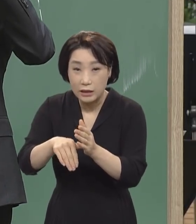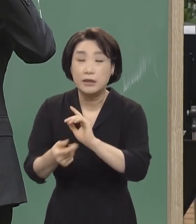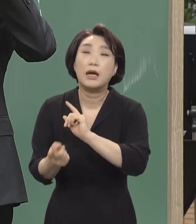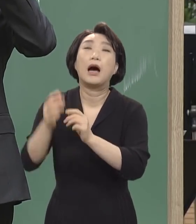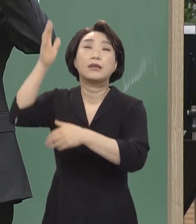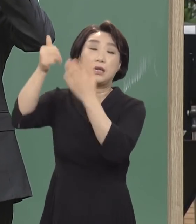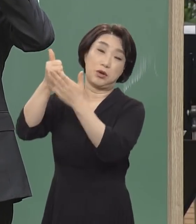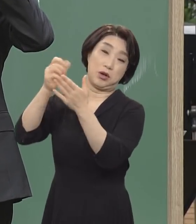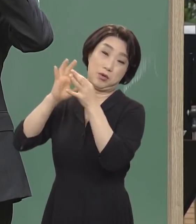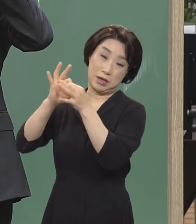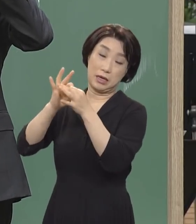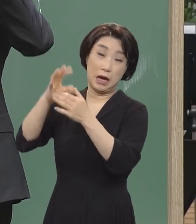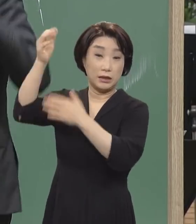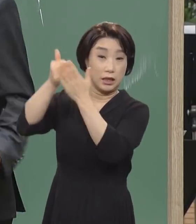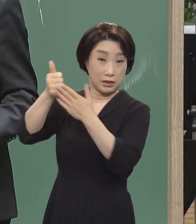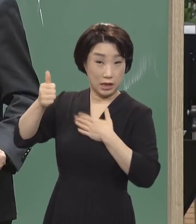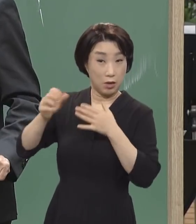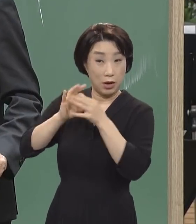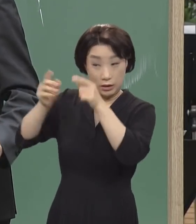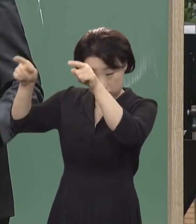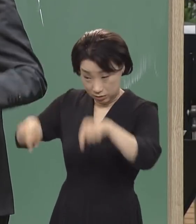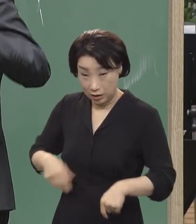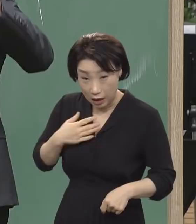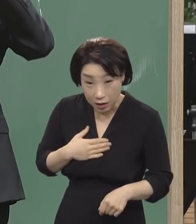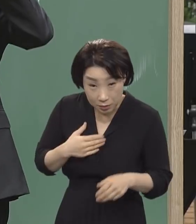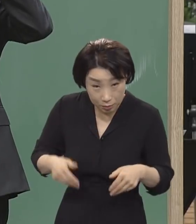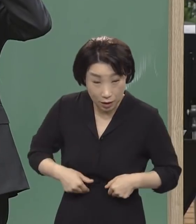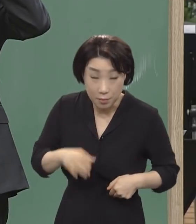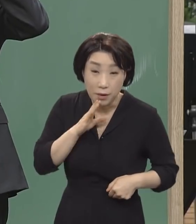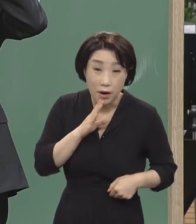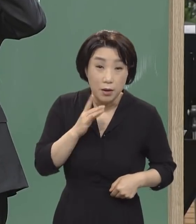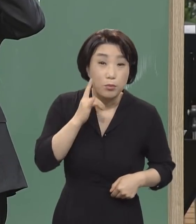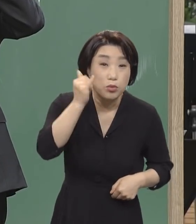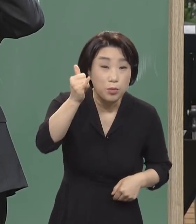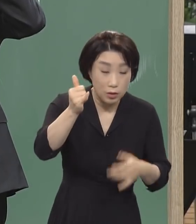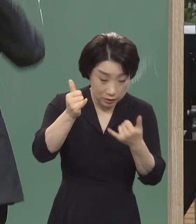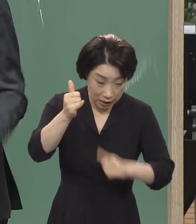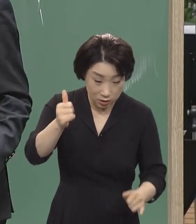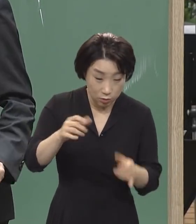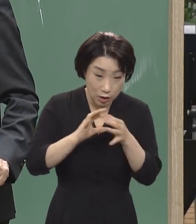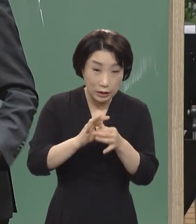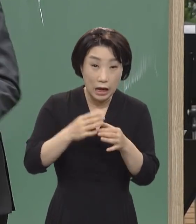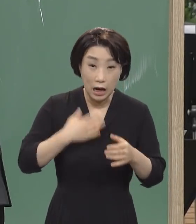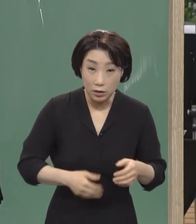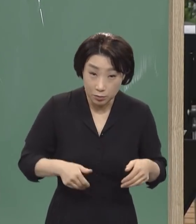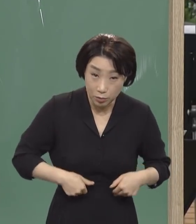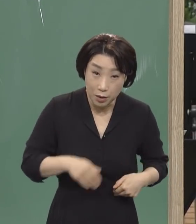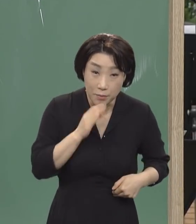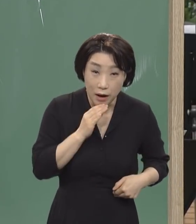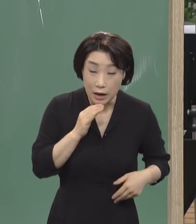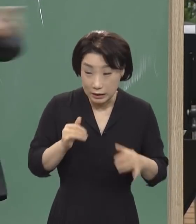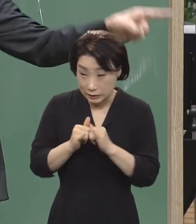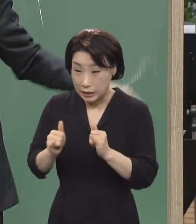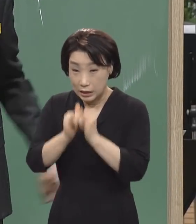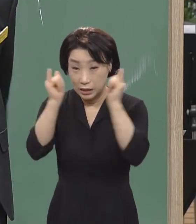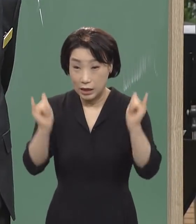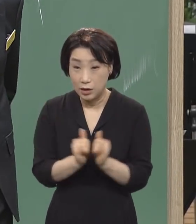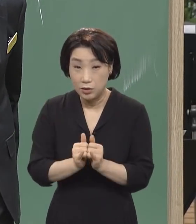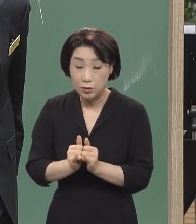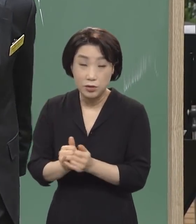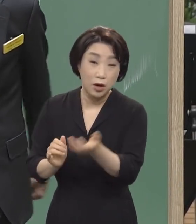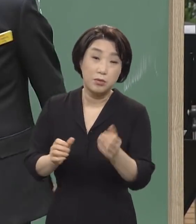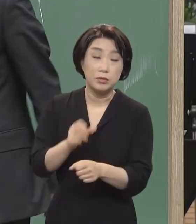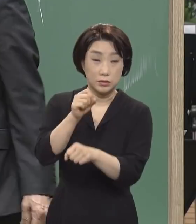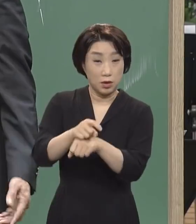대신관계 하나님과 나와 관계를 알아야 되고 부모자식 관계를 알아야 되고 사회 속에 있어야